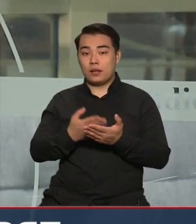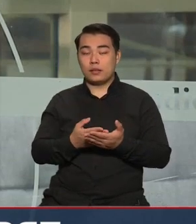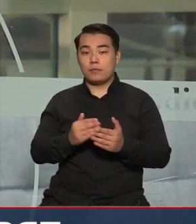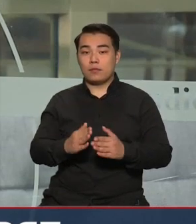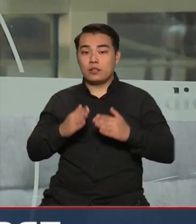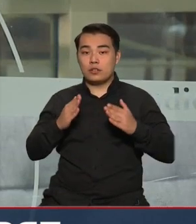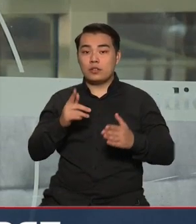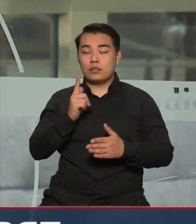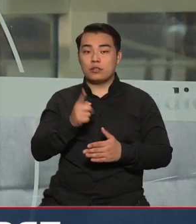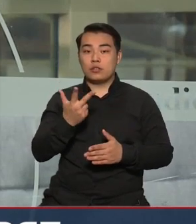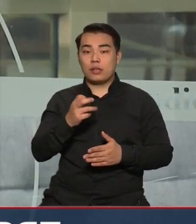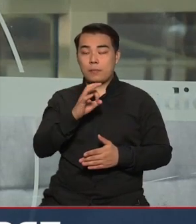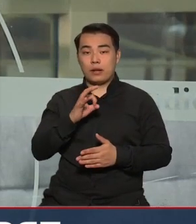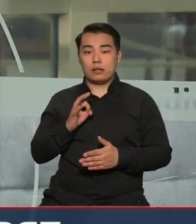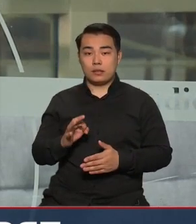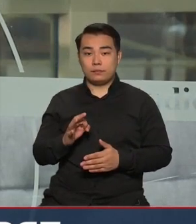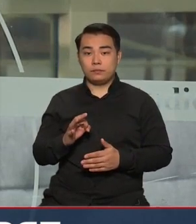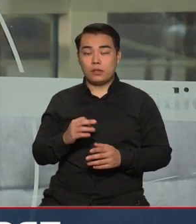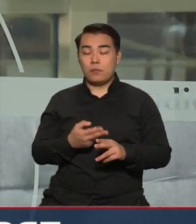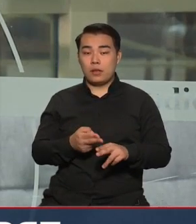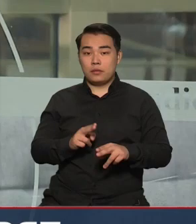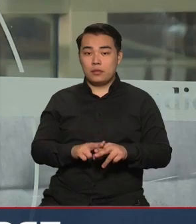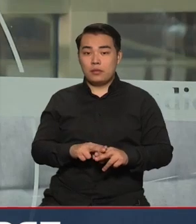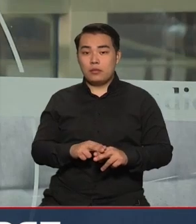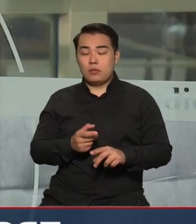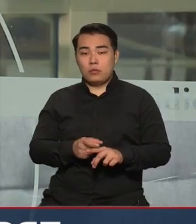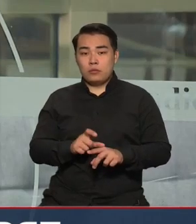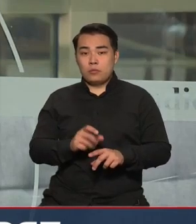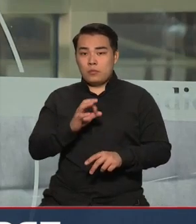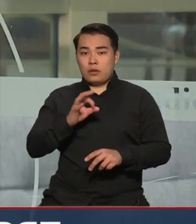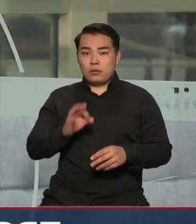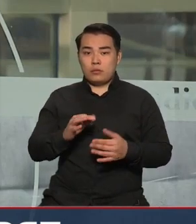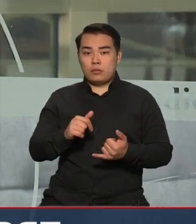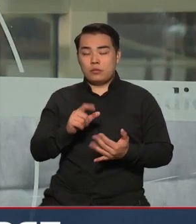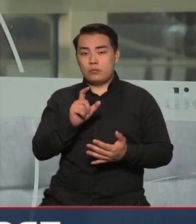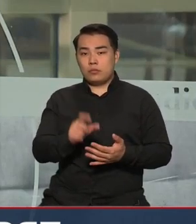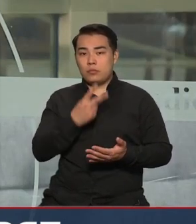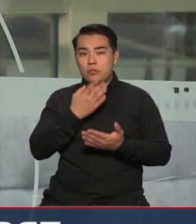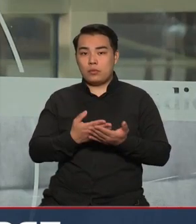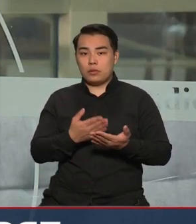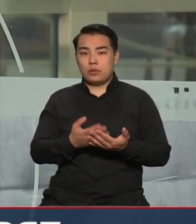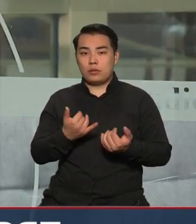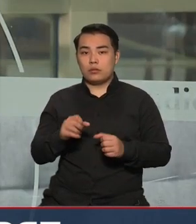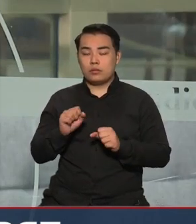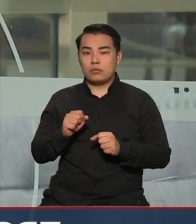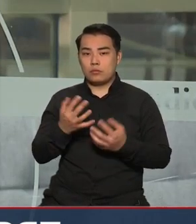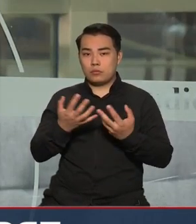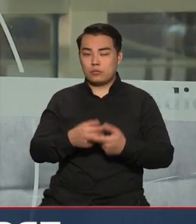свыше 1300%. Это, конечно, под такие проценты там кредитоваться и возвращать очень